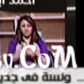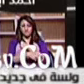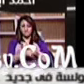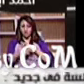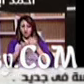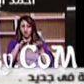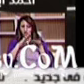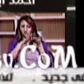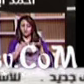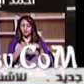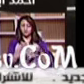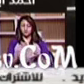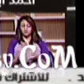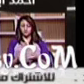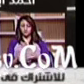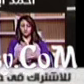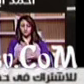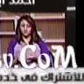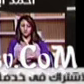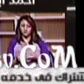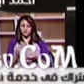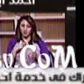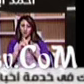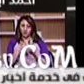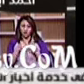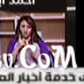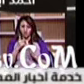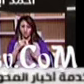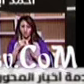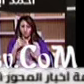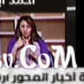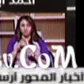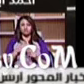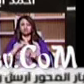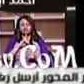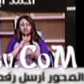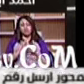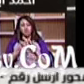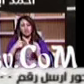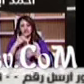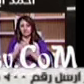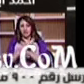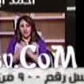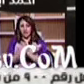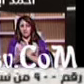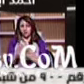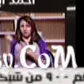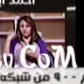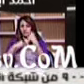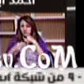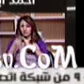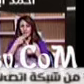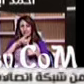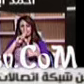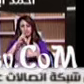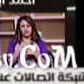فينا كشعب يعني انا بقولها بقول لك اول مره اتكلم بالاسلوب ده لان جبت اخري خلاص طب خليني اسالك بعيدا عن الخبر